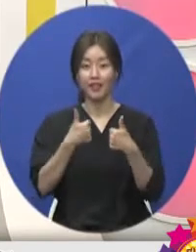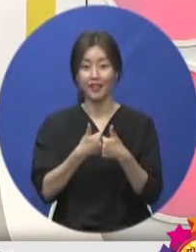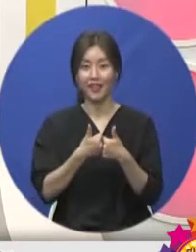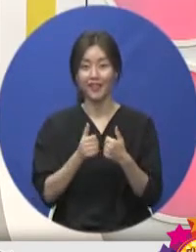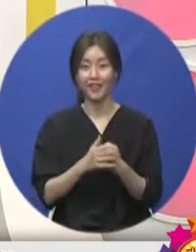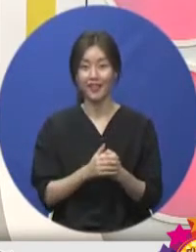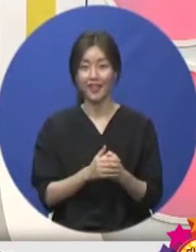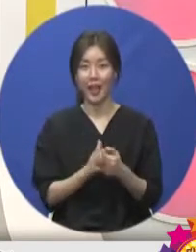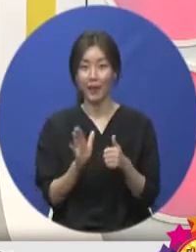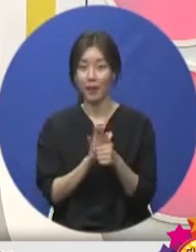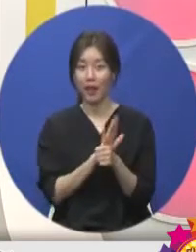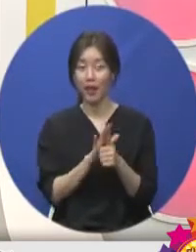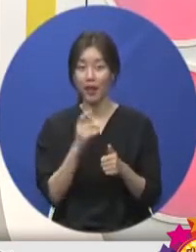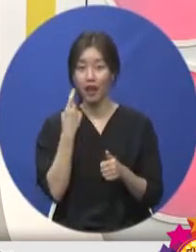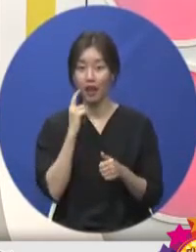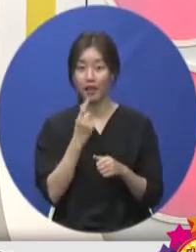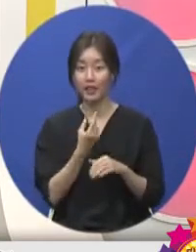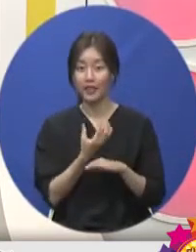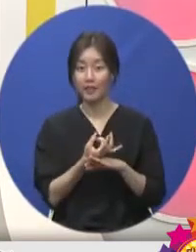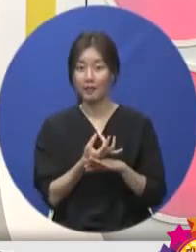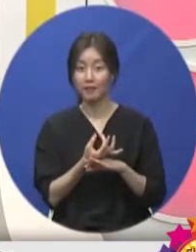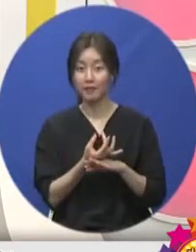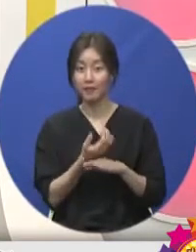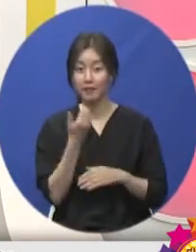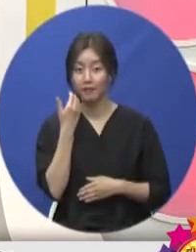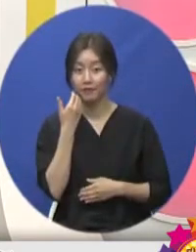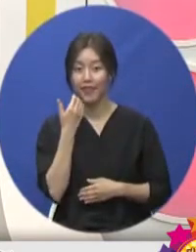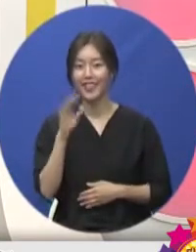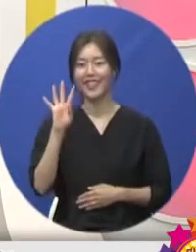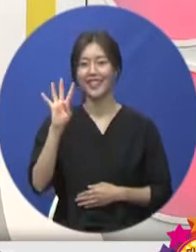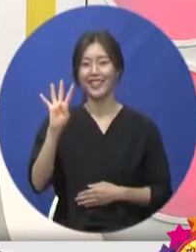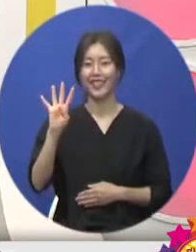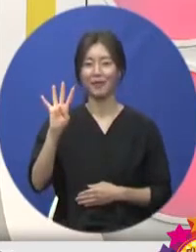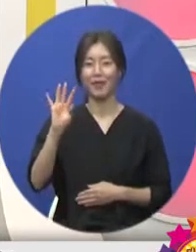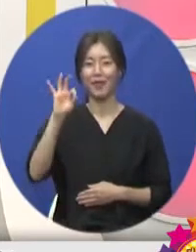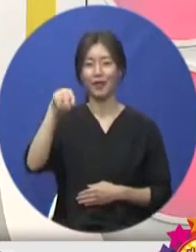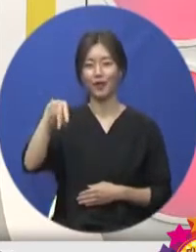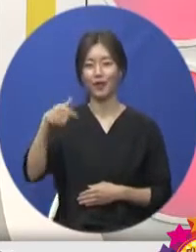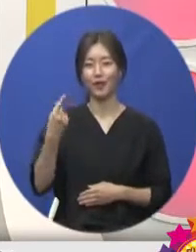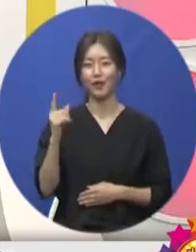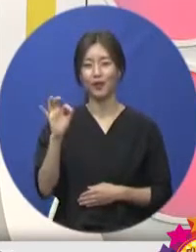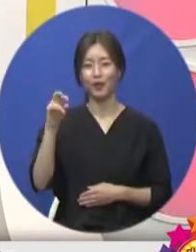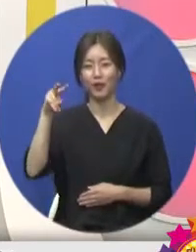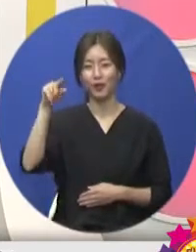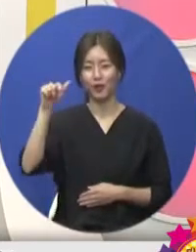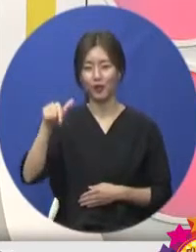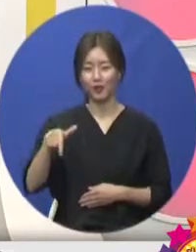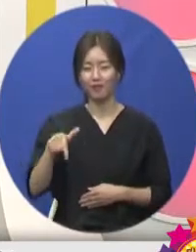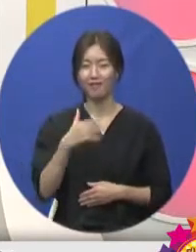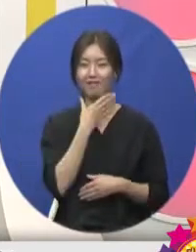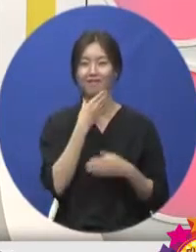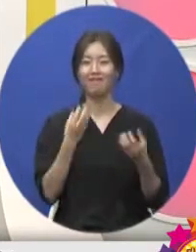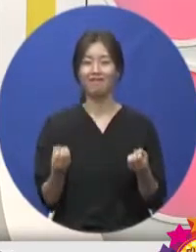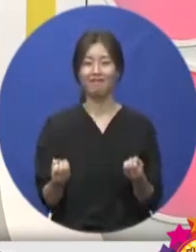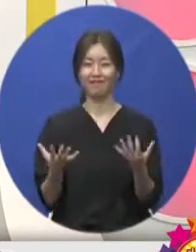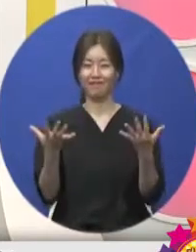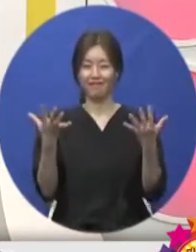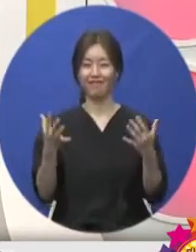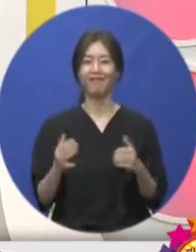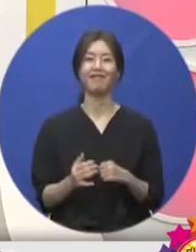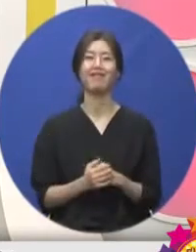자, 배려금상은 참가번호 몇 번? 네. 4번. 우리 저